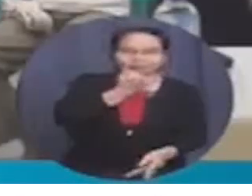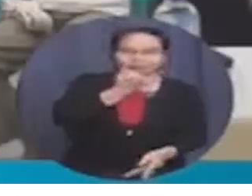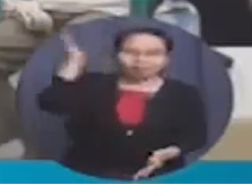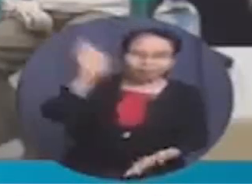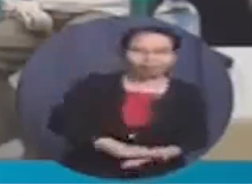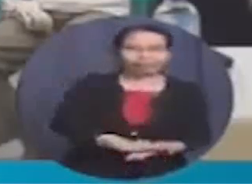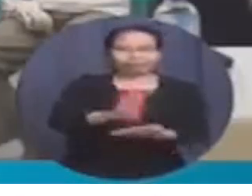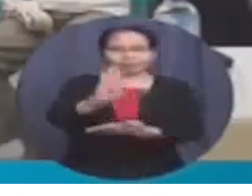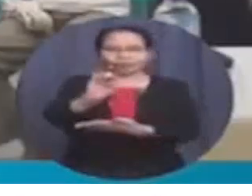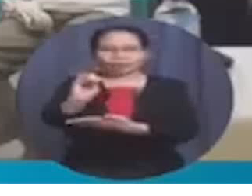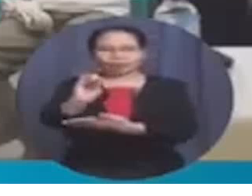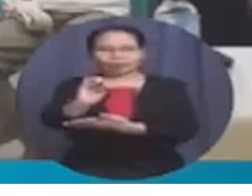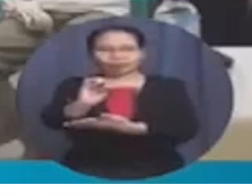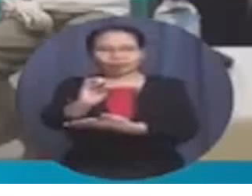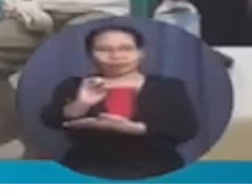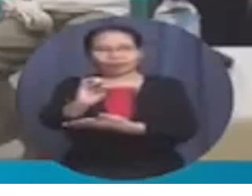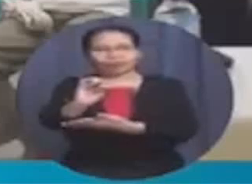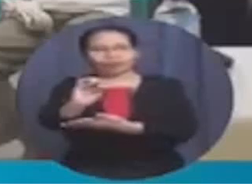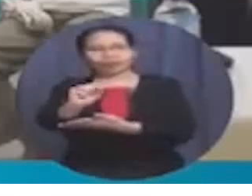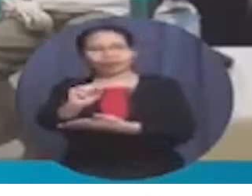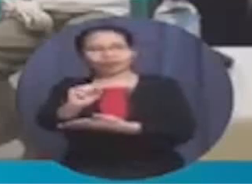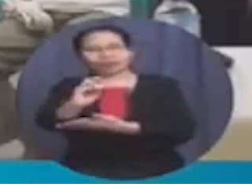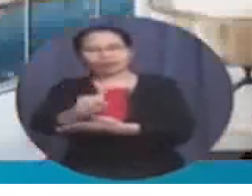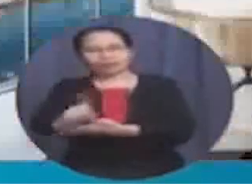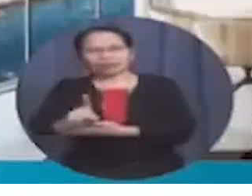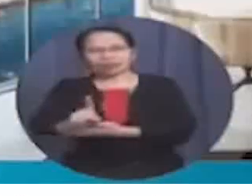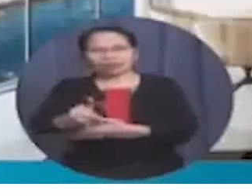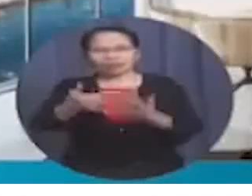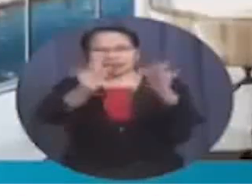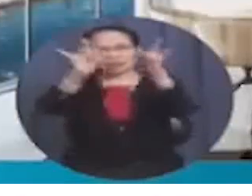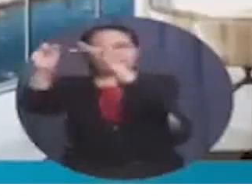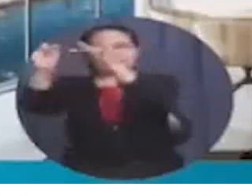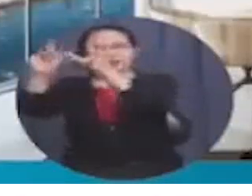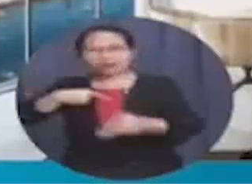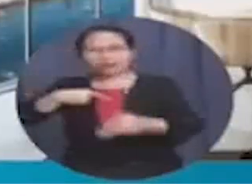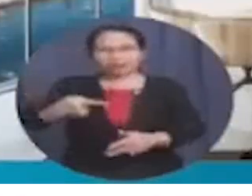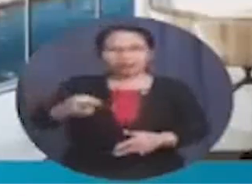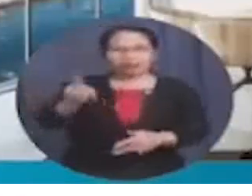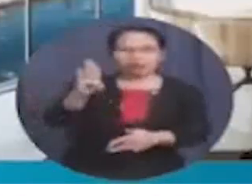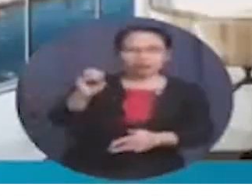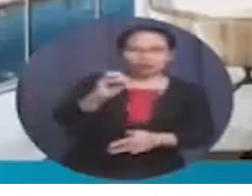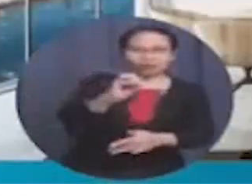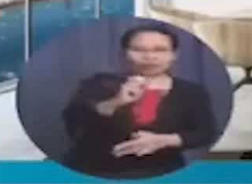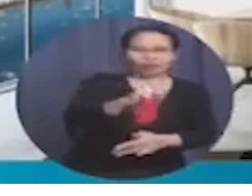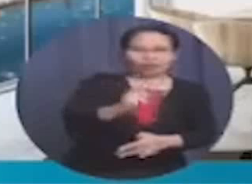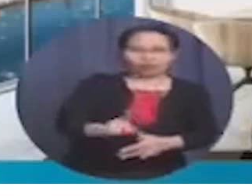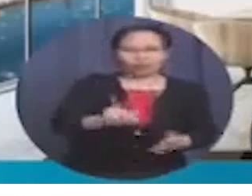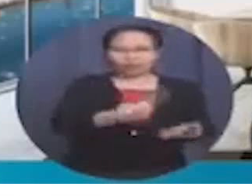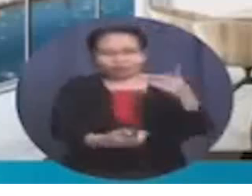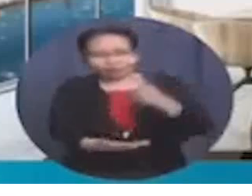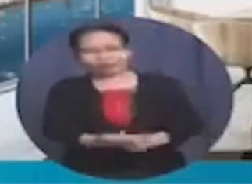tindi nitong kawalanghaan nito. Mga kapatid, yung mga nasa internet, sabihin nyo kay Bo Sanchez, diskusyon